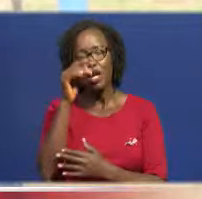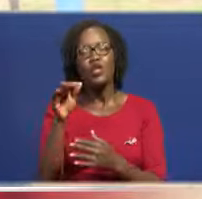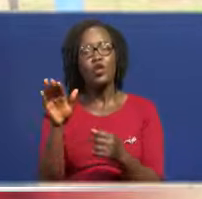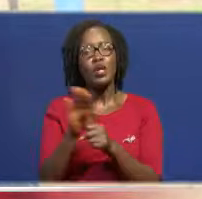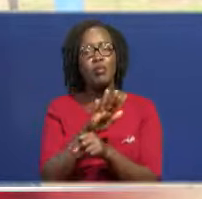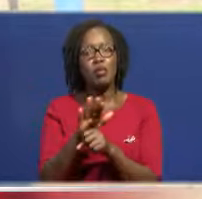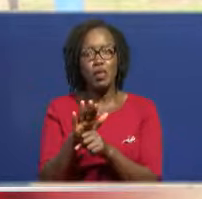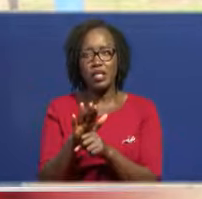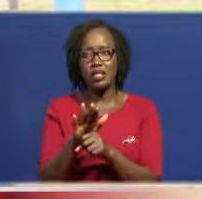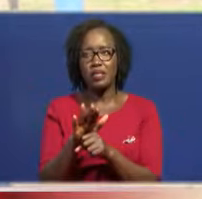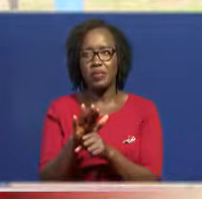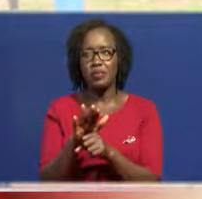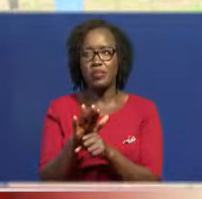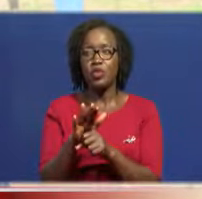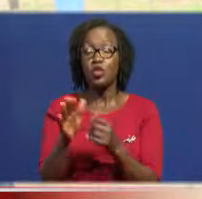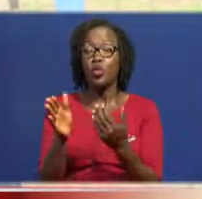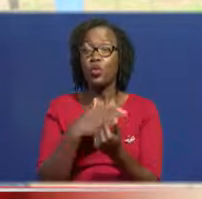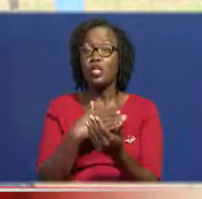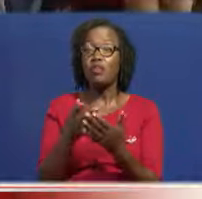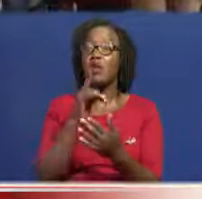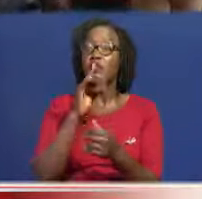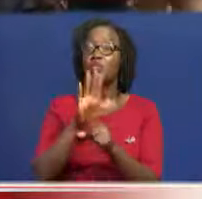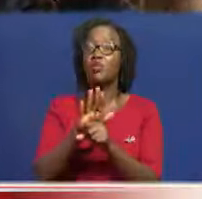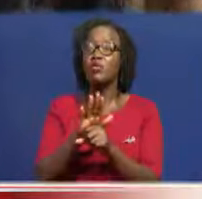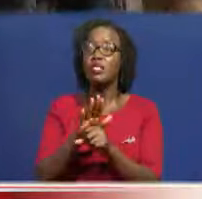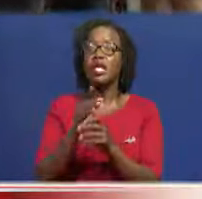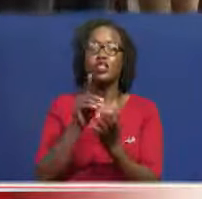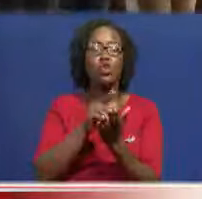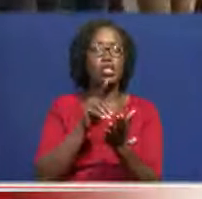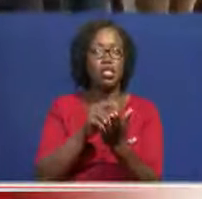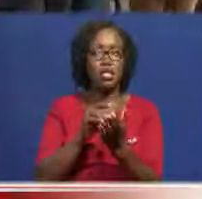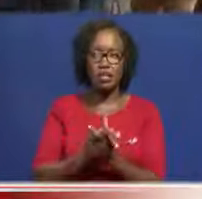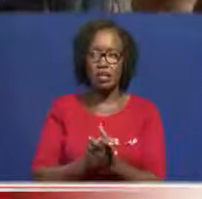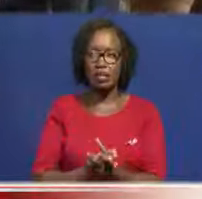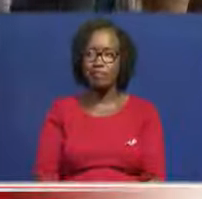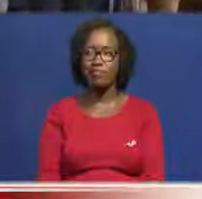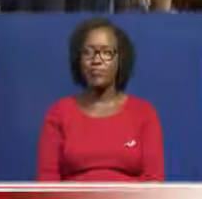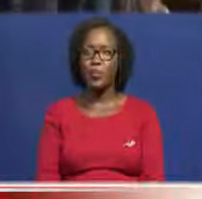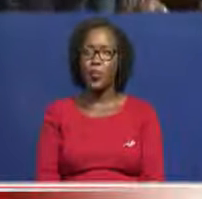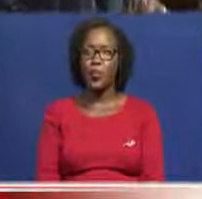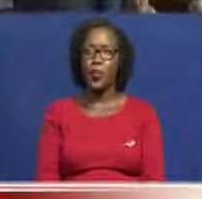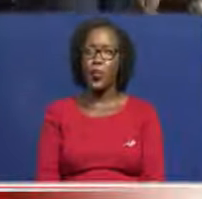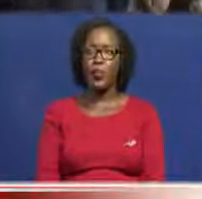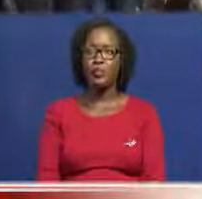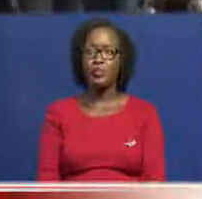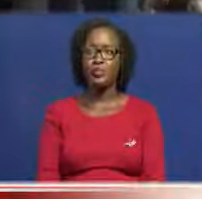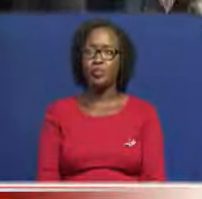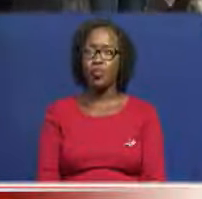itimize mambo yenye imeahidi hawa madaktari. Kasichana Masha, Darubini.